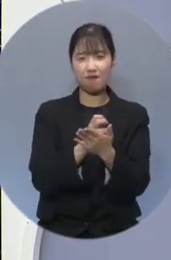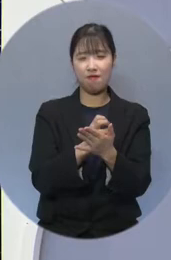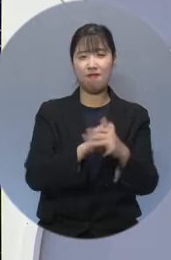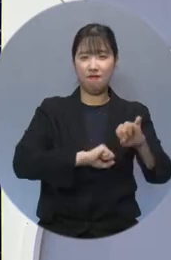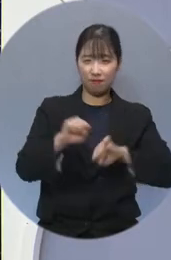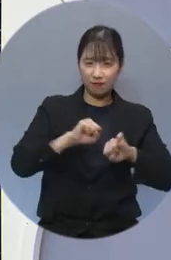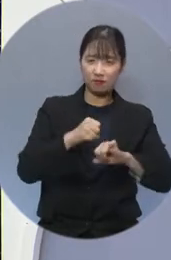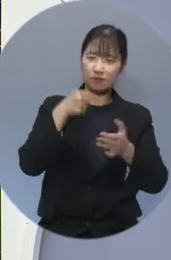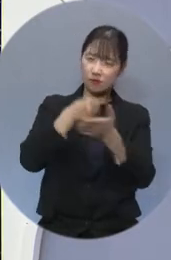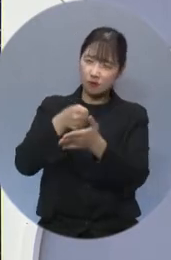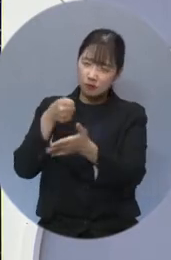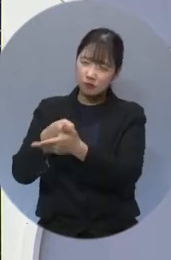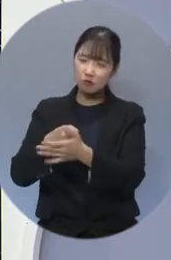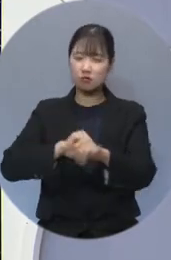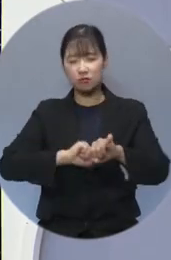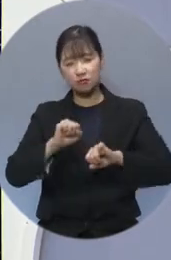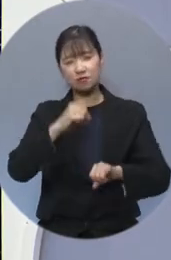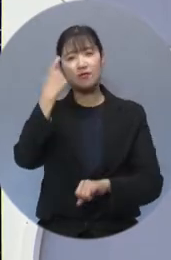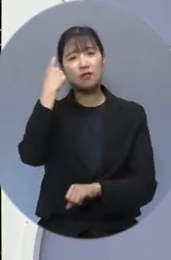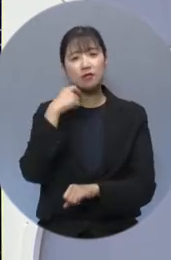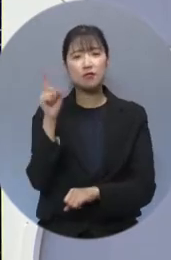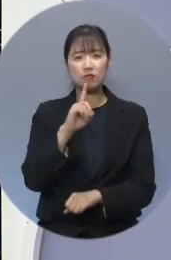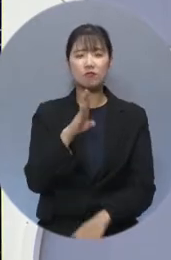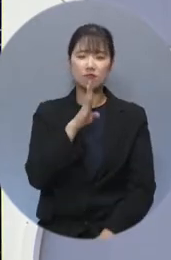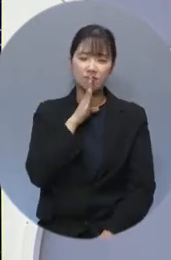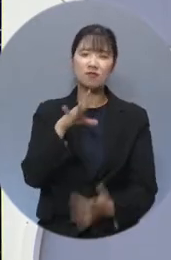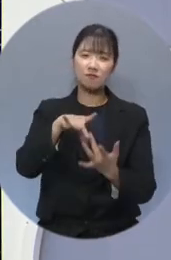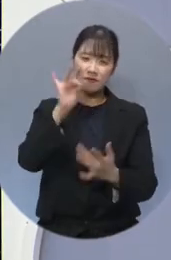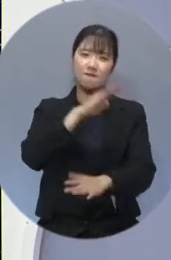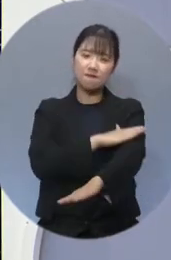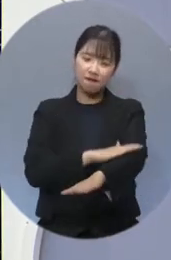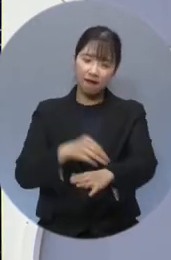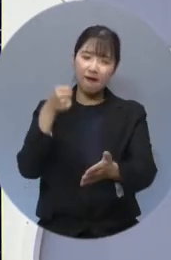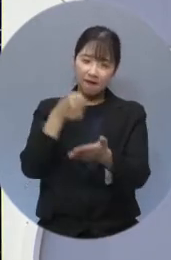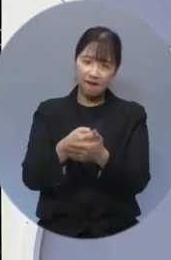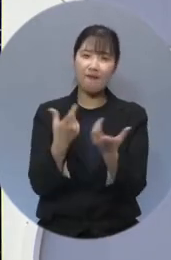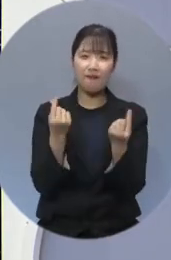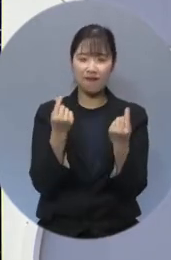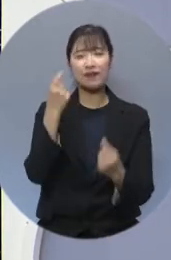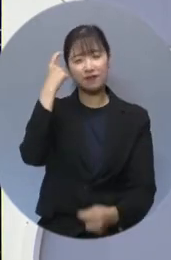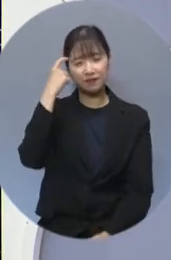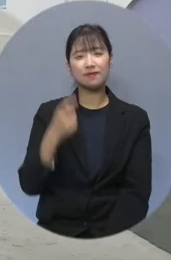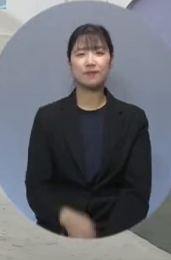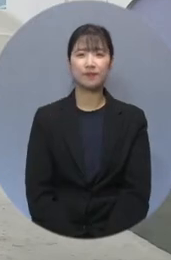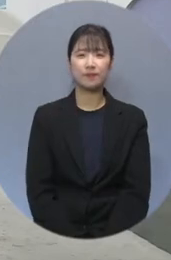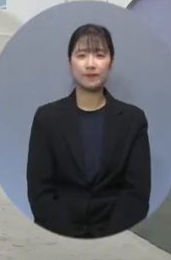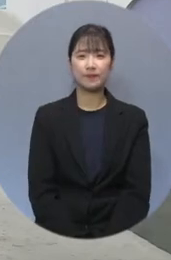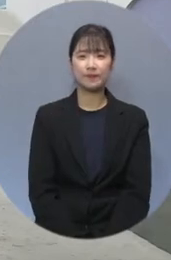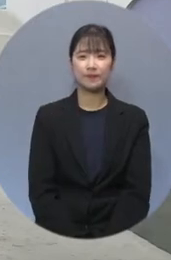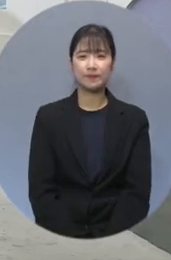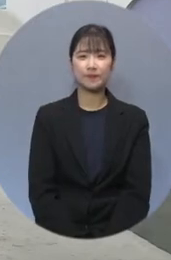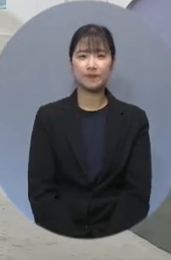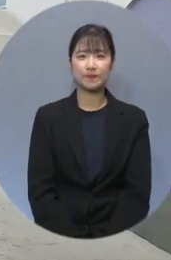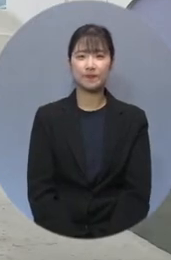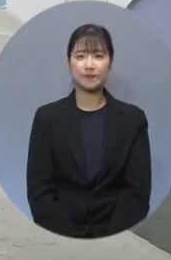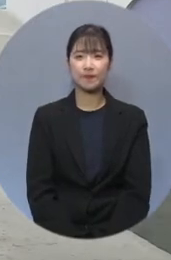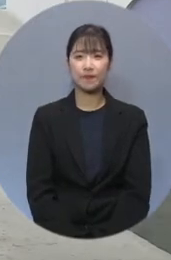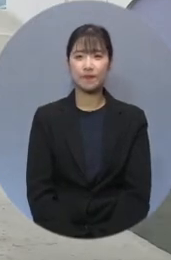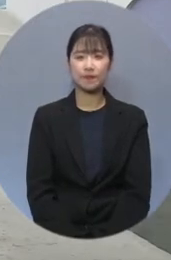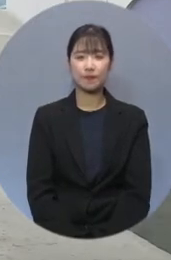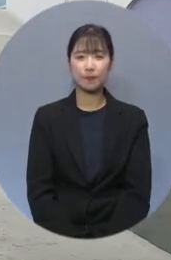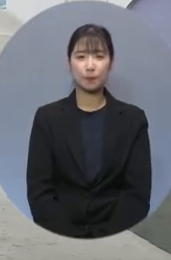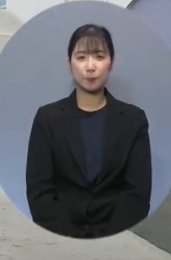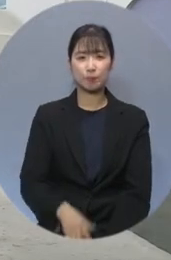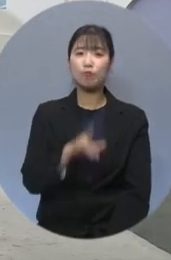결정들을 하면서 느낀 것은 참 보람 있는 선택을 잘했구나 하는 그런 생각을 갖습니다. 네네. 그